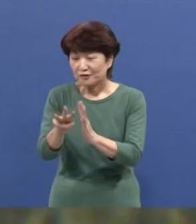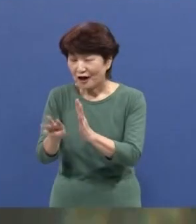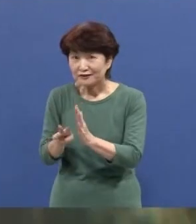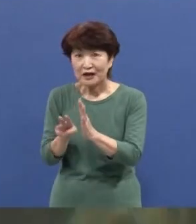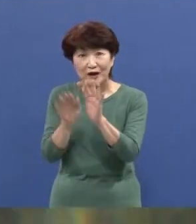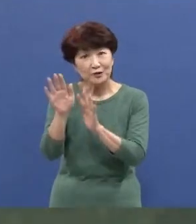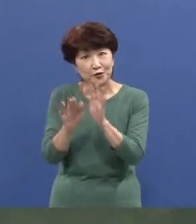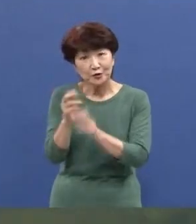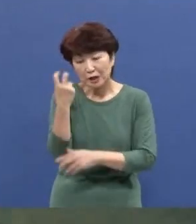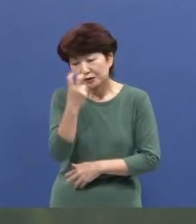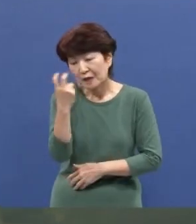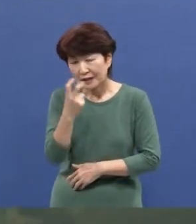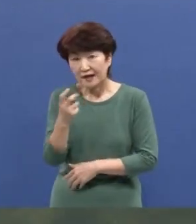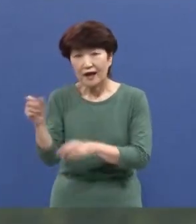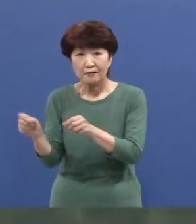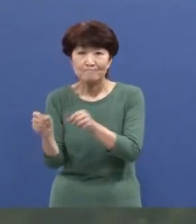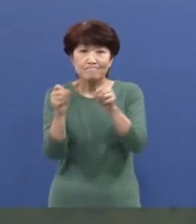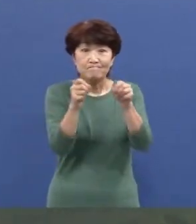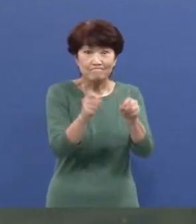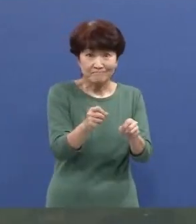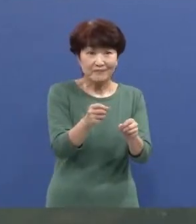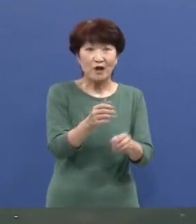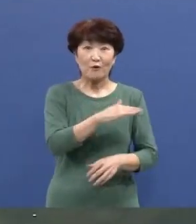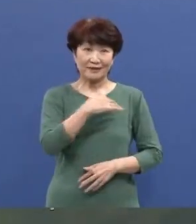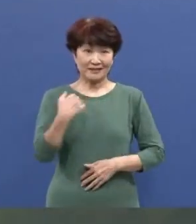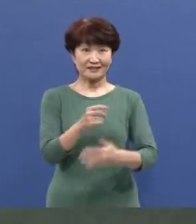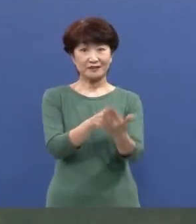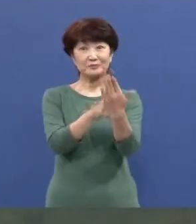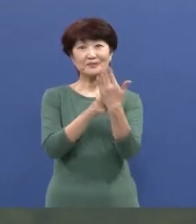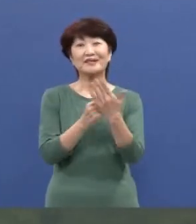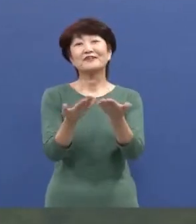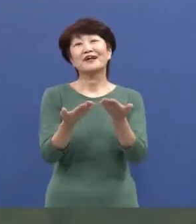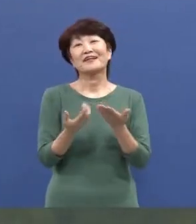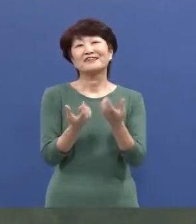が見られるようになっているんですね。 はい、そうです。